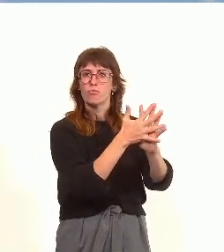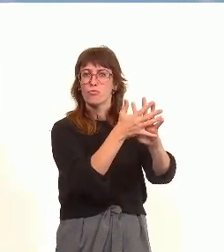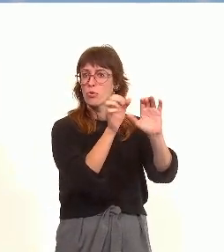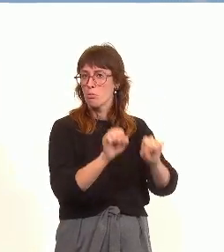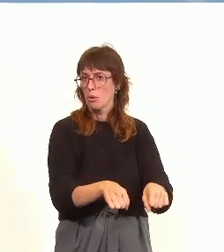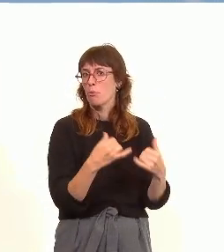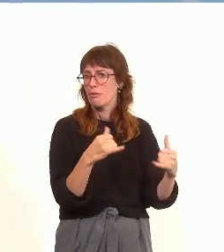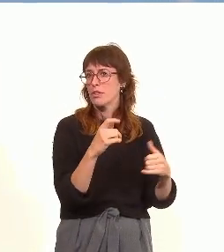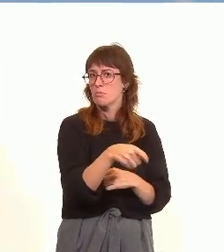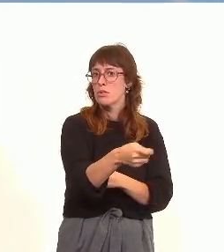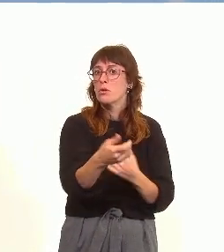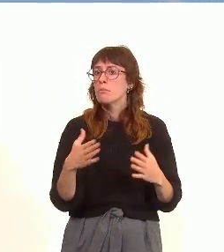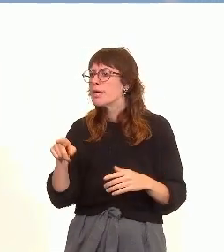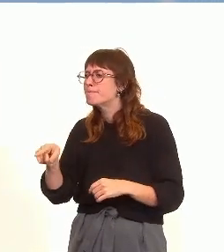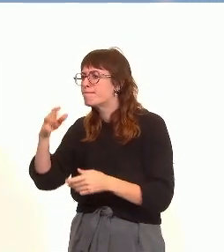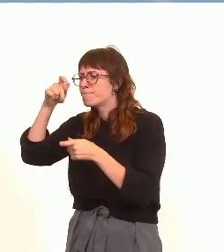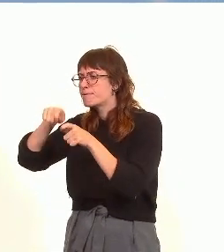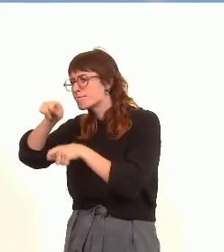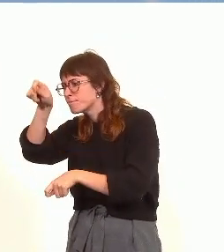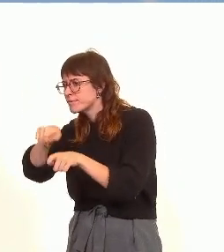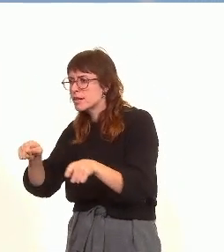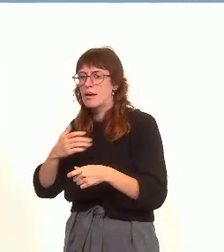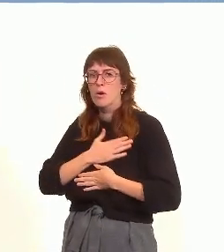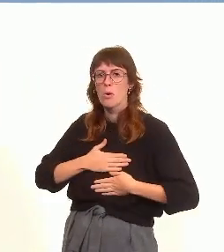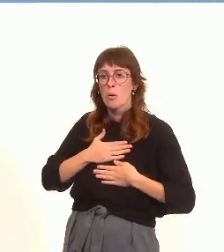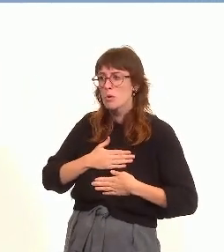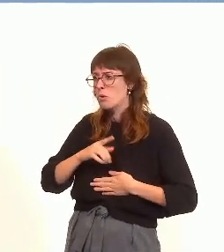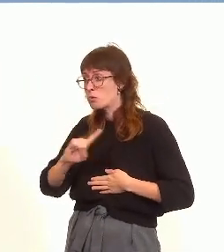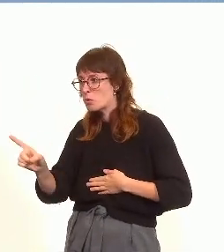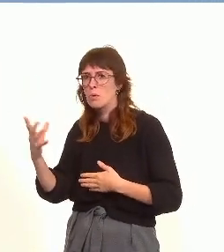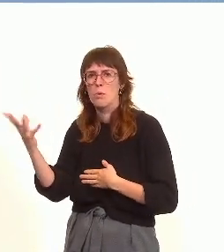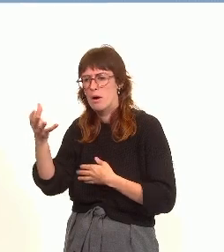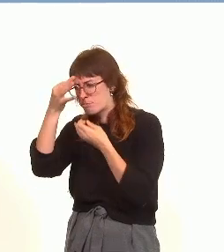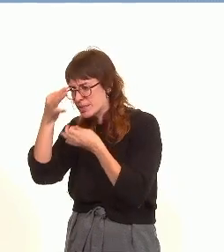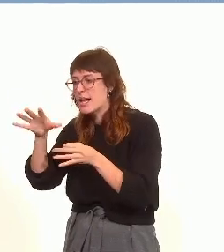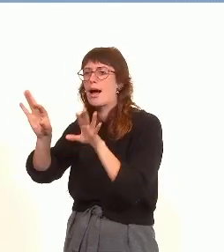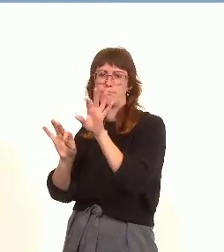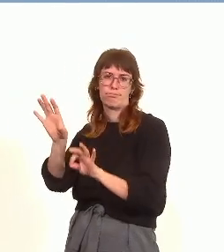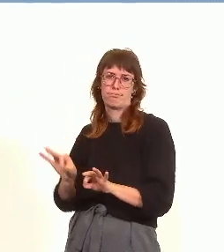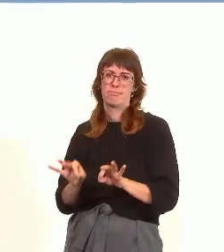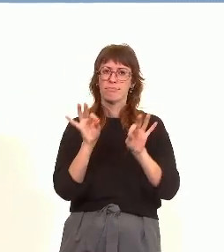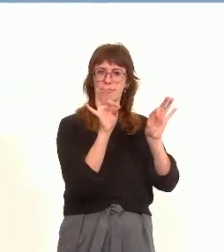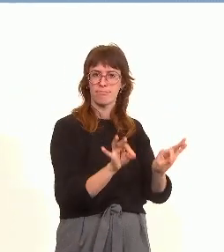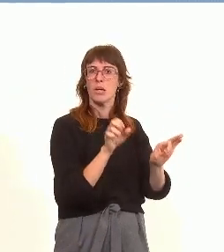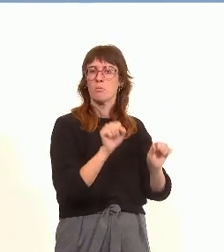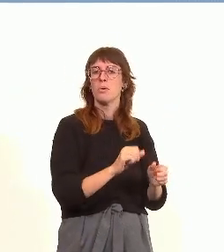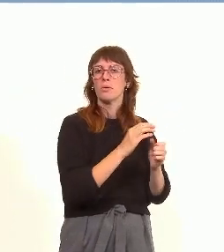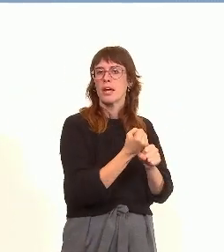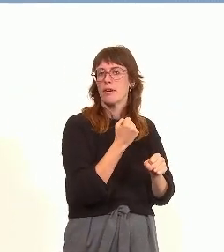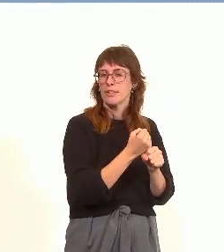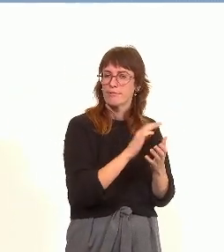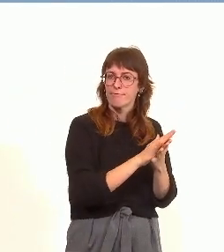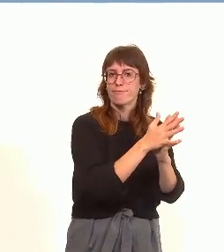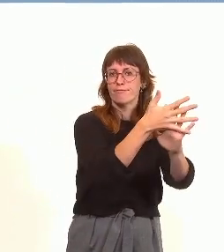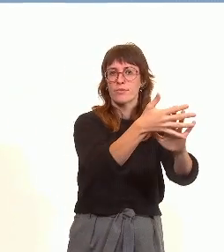accompagnées. Évidemment, tout cela se fait aussi dans des campagnes de sensibilisation auprès du public. Il faut qu'on les touche eux-mêmes,